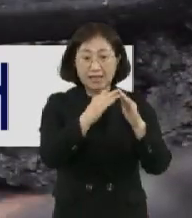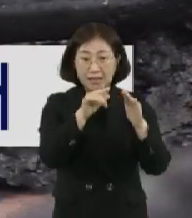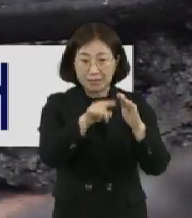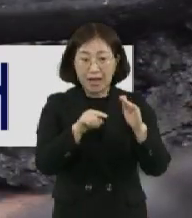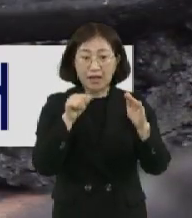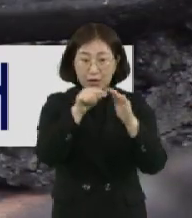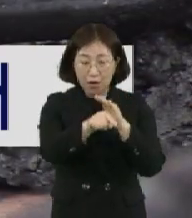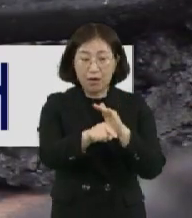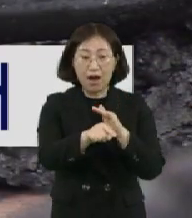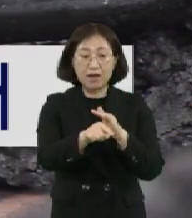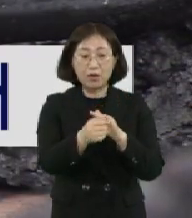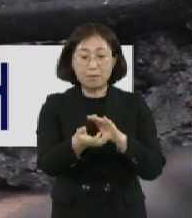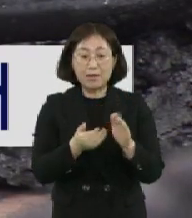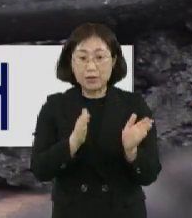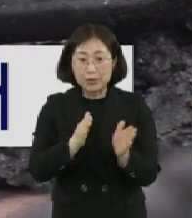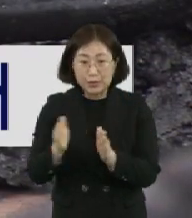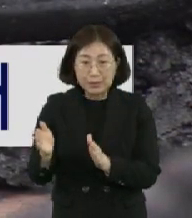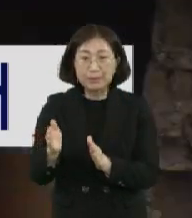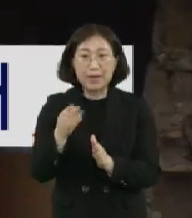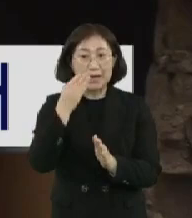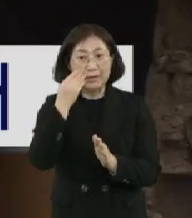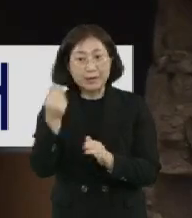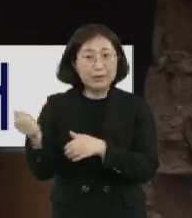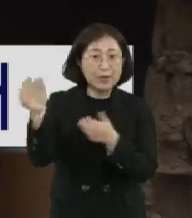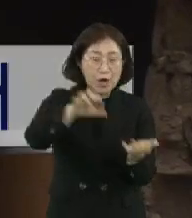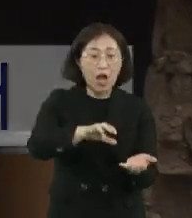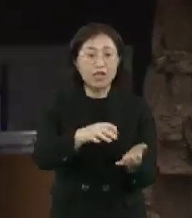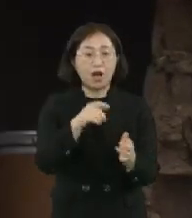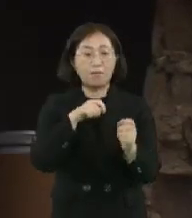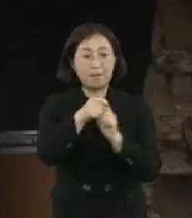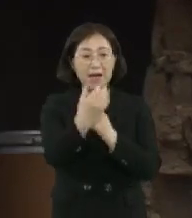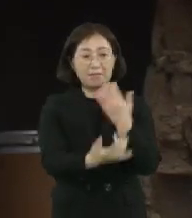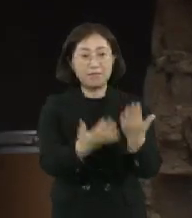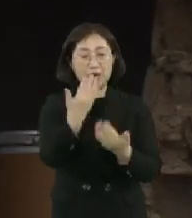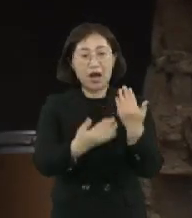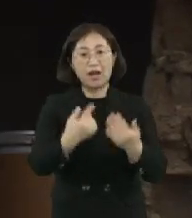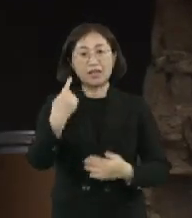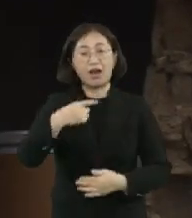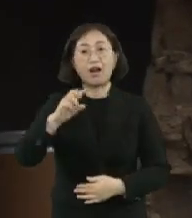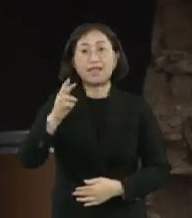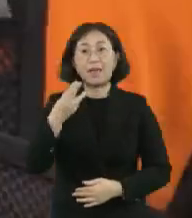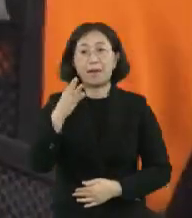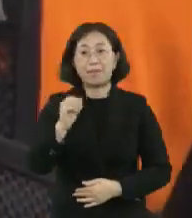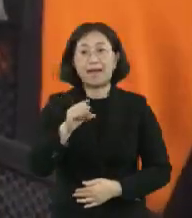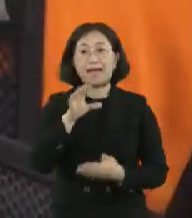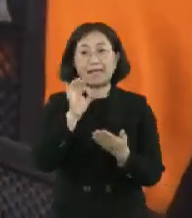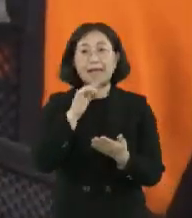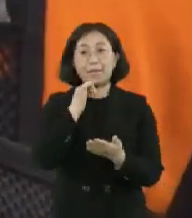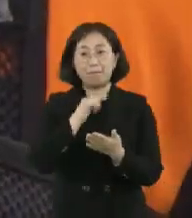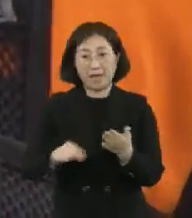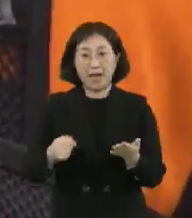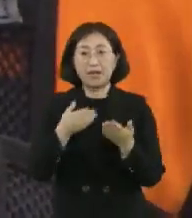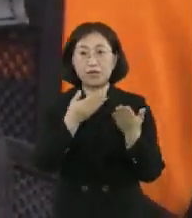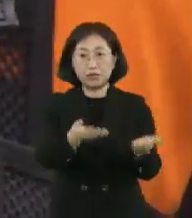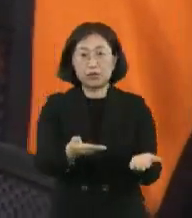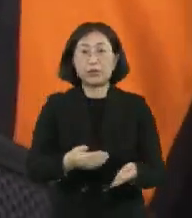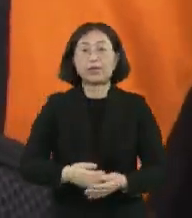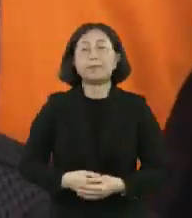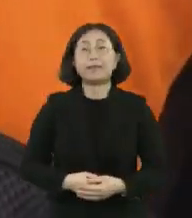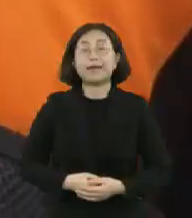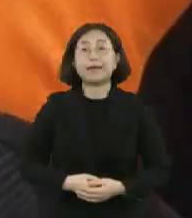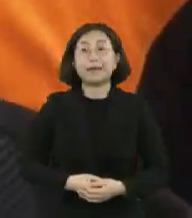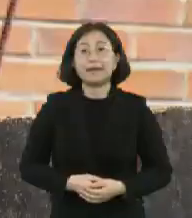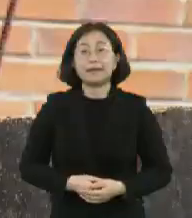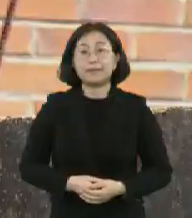집에 들어가 미리 준비한 인화물질로 불을 질러 소방서 추산 1,300만 원 상당의 재산 피해를 입힌 혐의를 받고